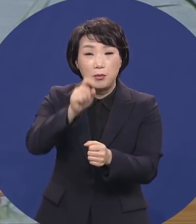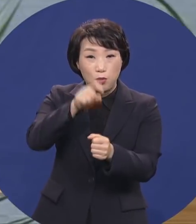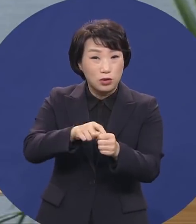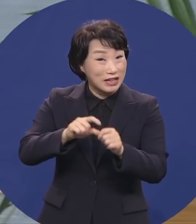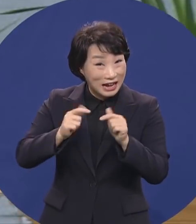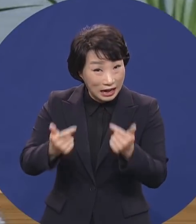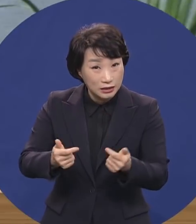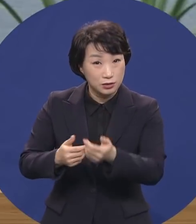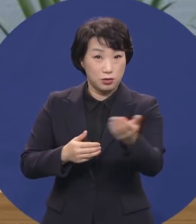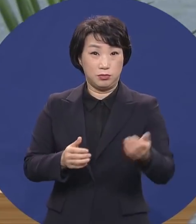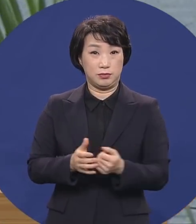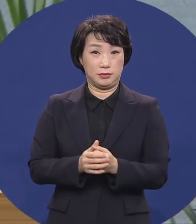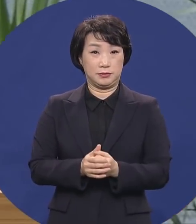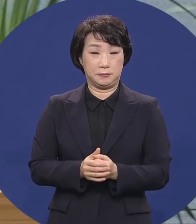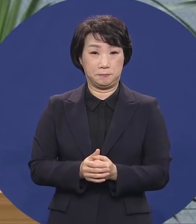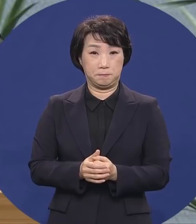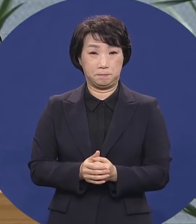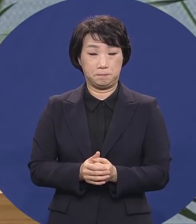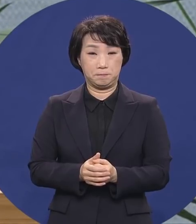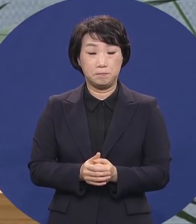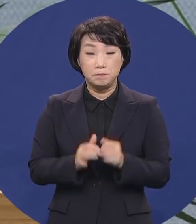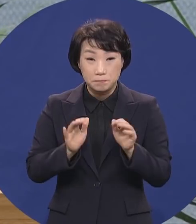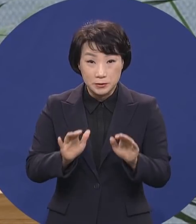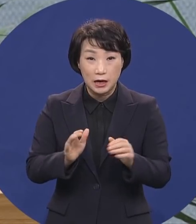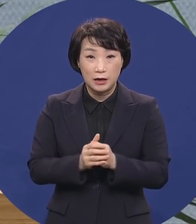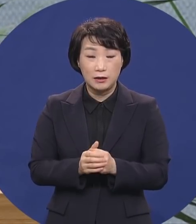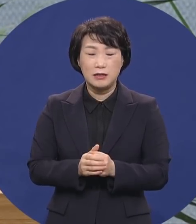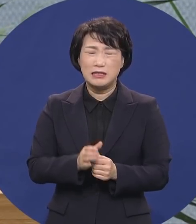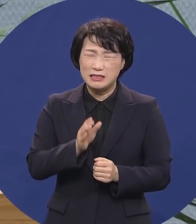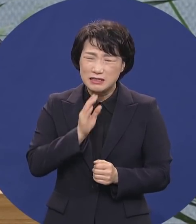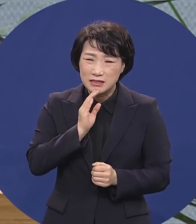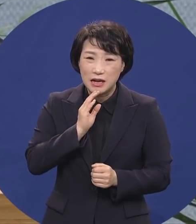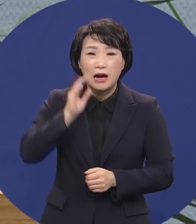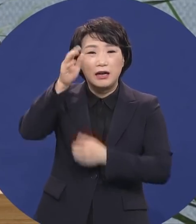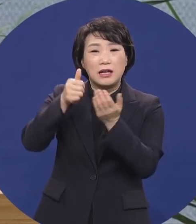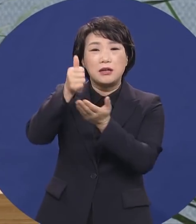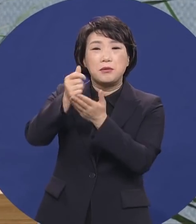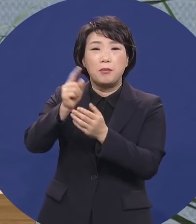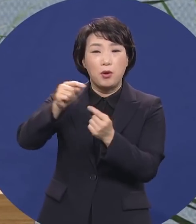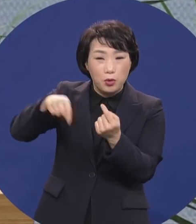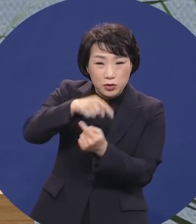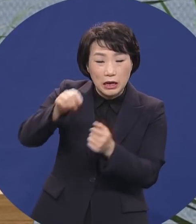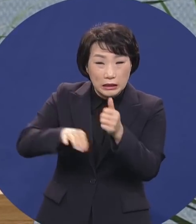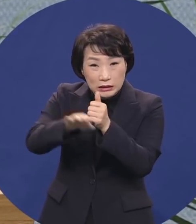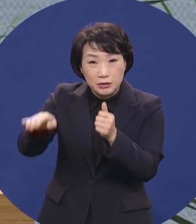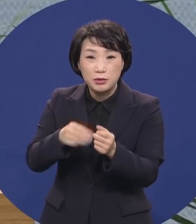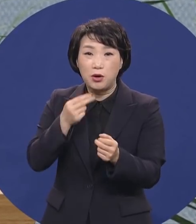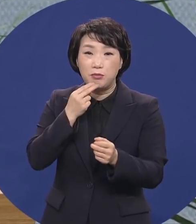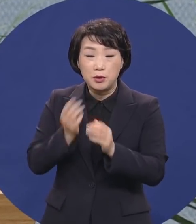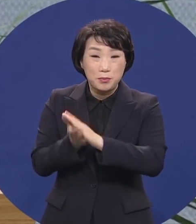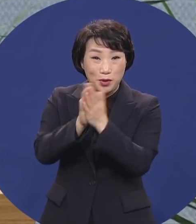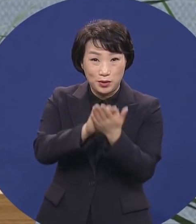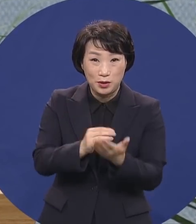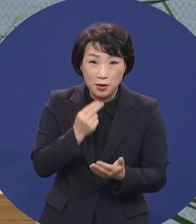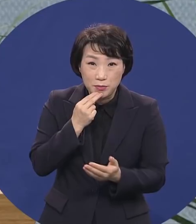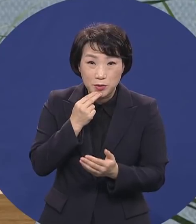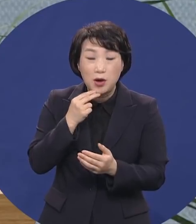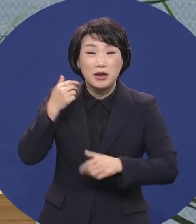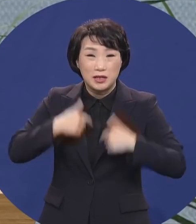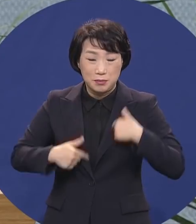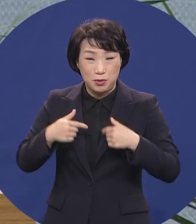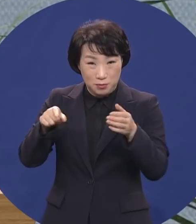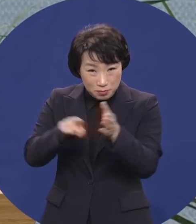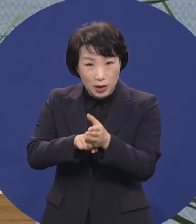하지도 않는 분이라고 했어요. 그는 정말로 회전하는 그림자도 없고 변함도 없으시고